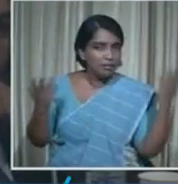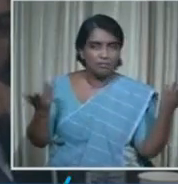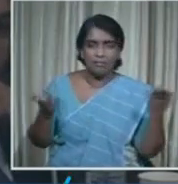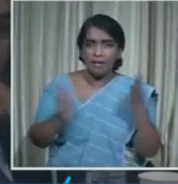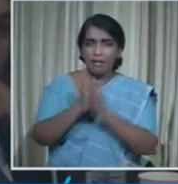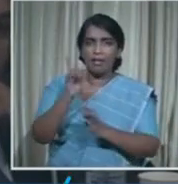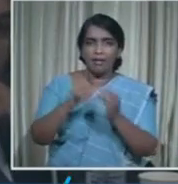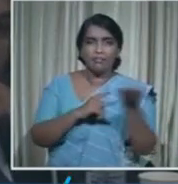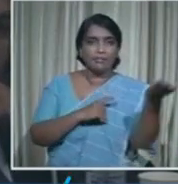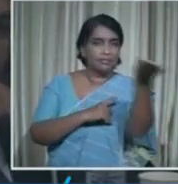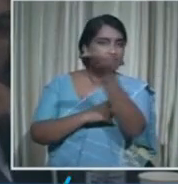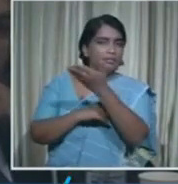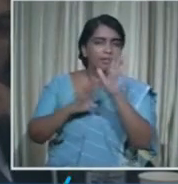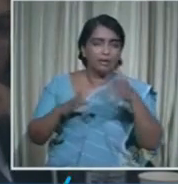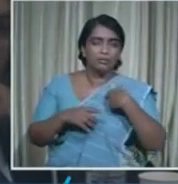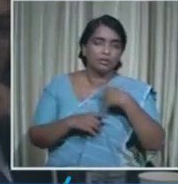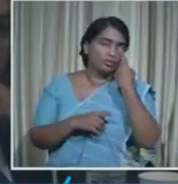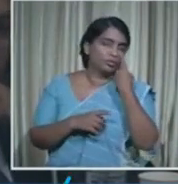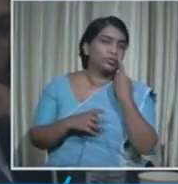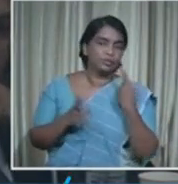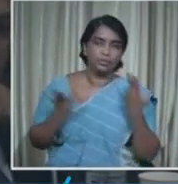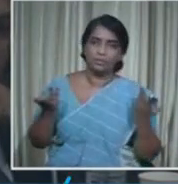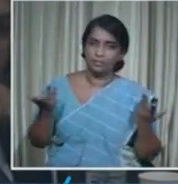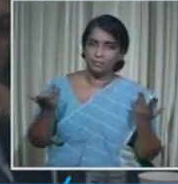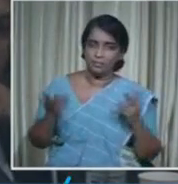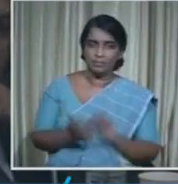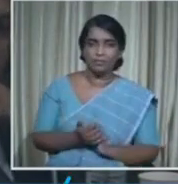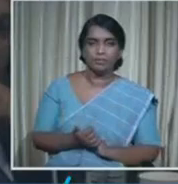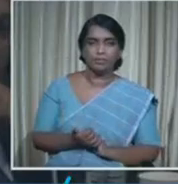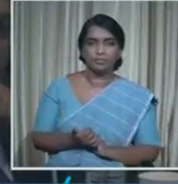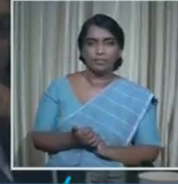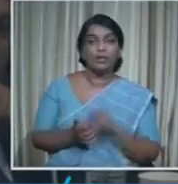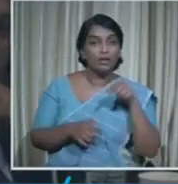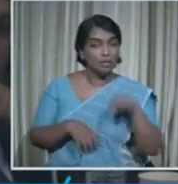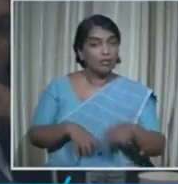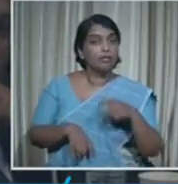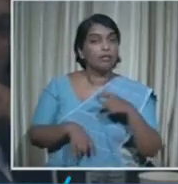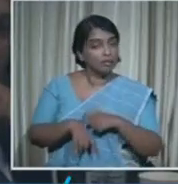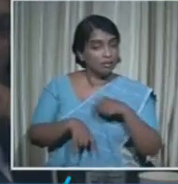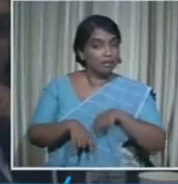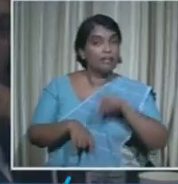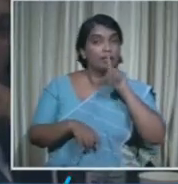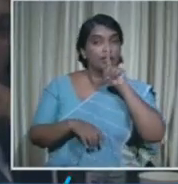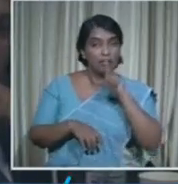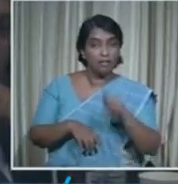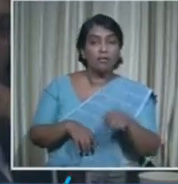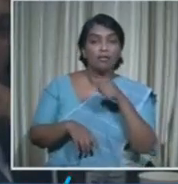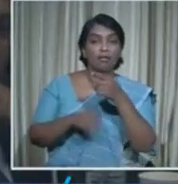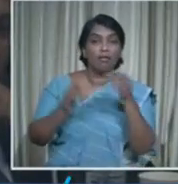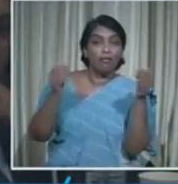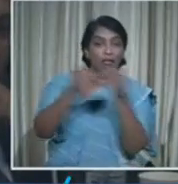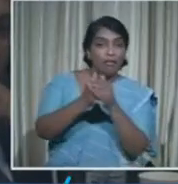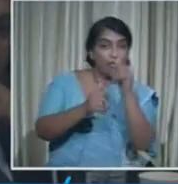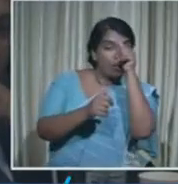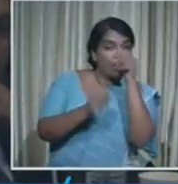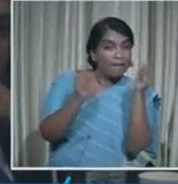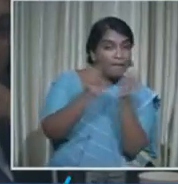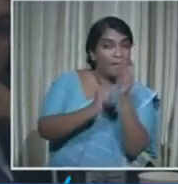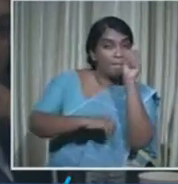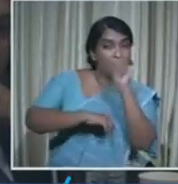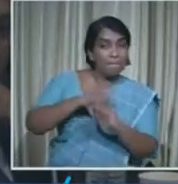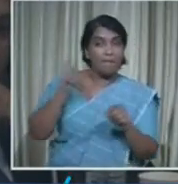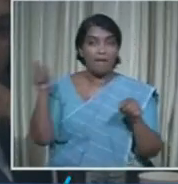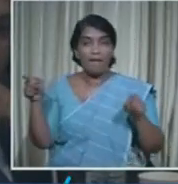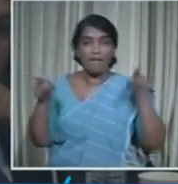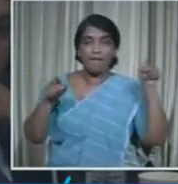මේ සභාගර්භයේ ඉඳීම ඉතා කනගාටුවර කාරණාවක් දැන් නැහැ කියලා මේ වෙලාවෙත් කියනවා මේක යටින් අරුන් ඉන්නවා මේක යටින් මුන්